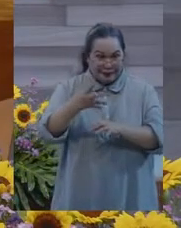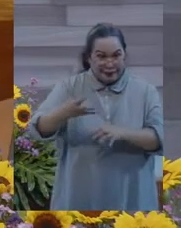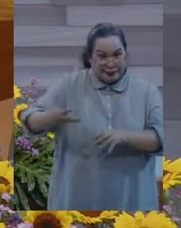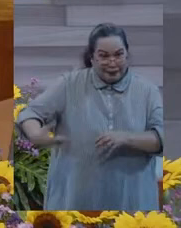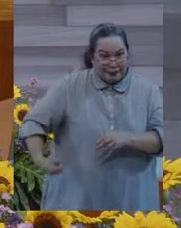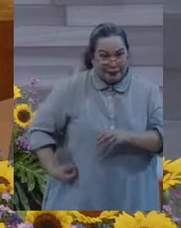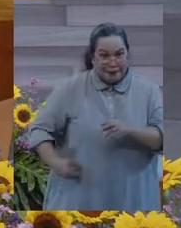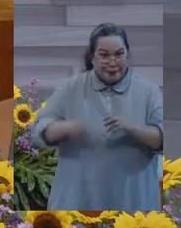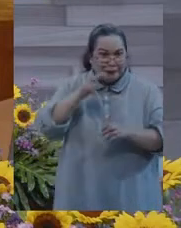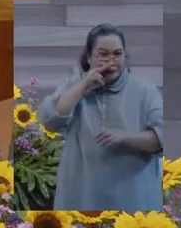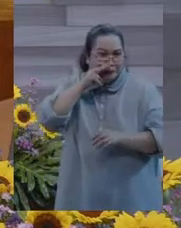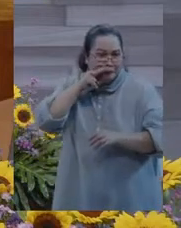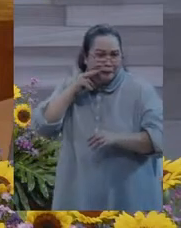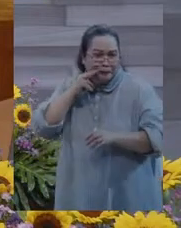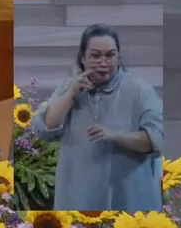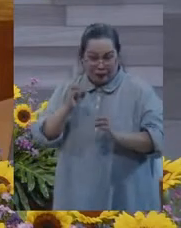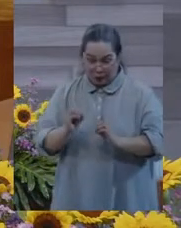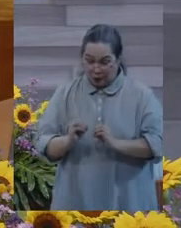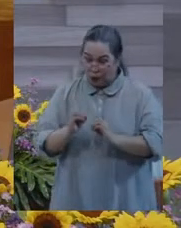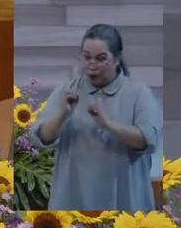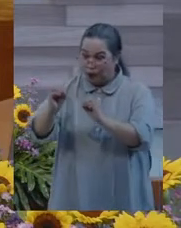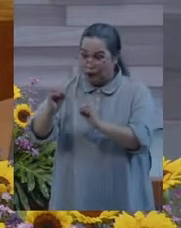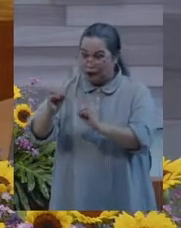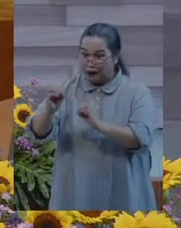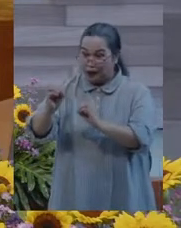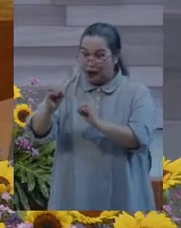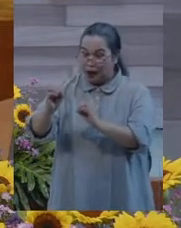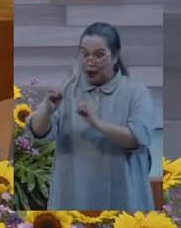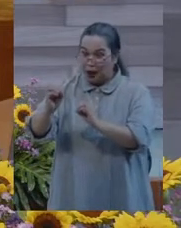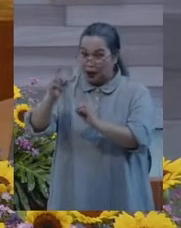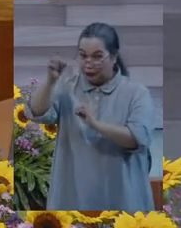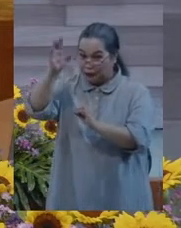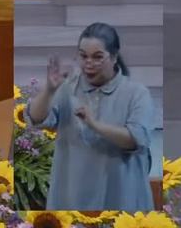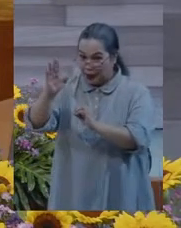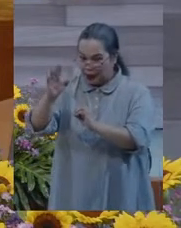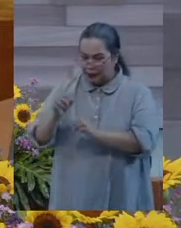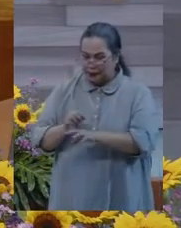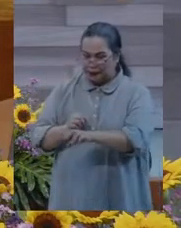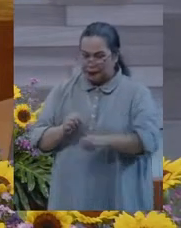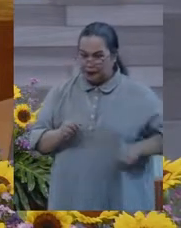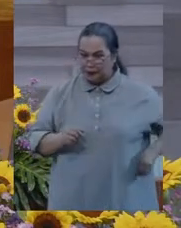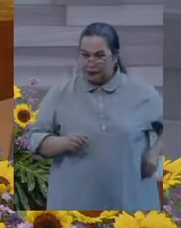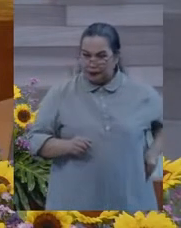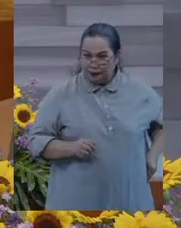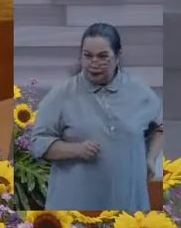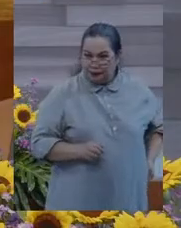ng choice parts ng offering ang mga nag-aalay para sila ang kumain.